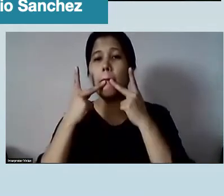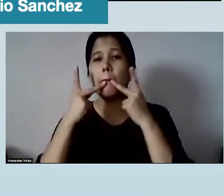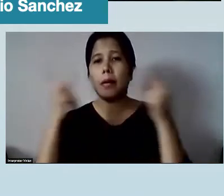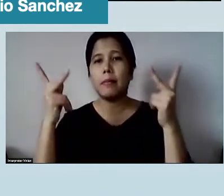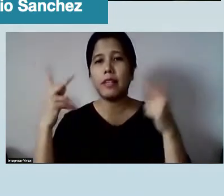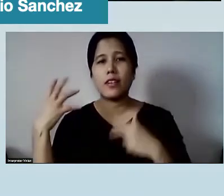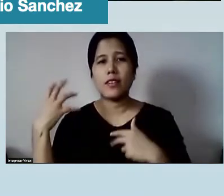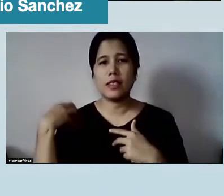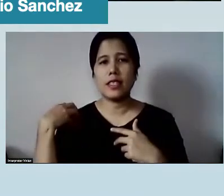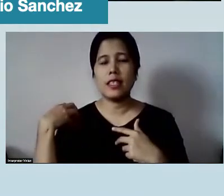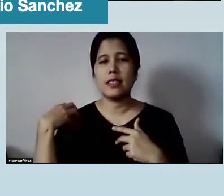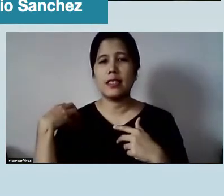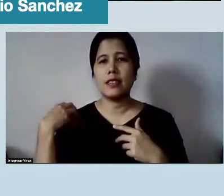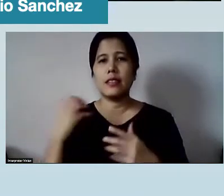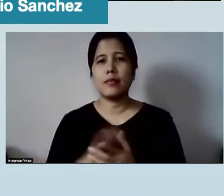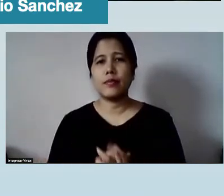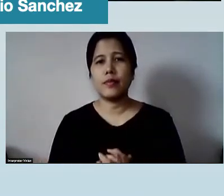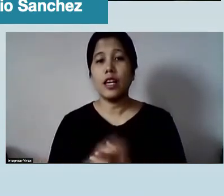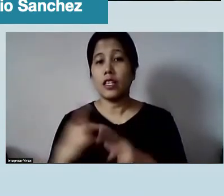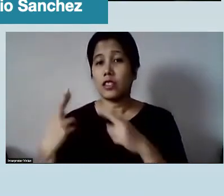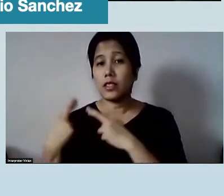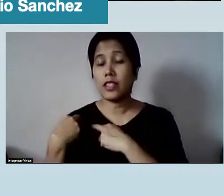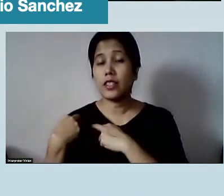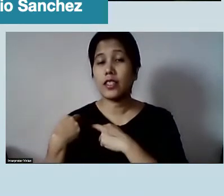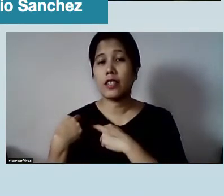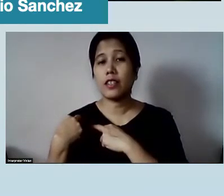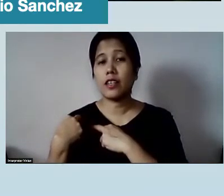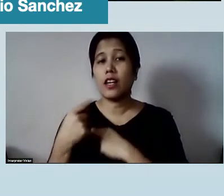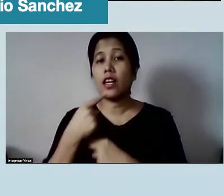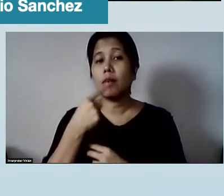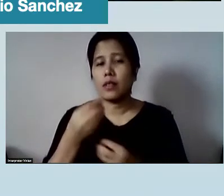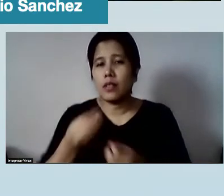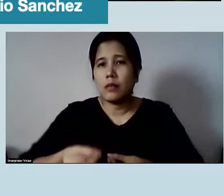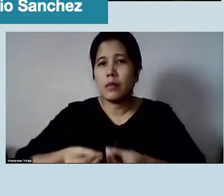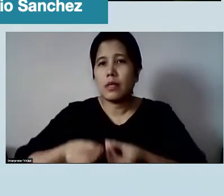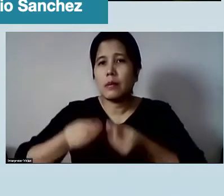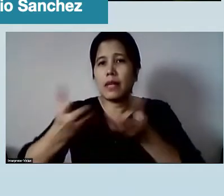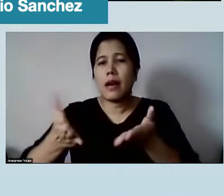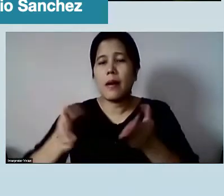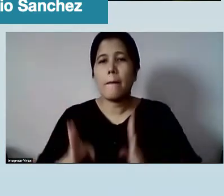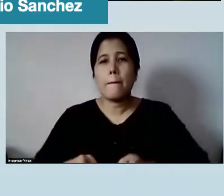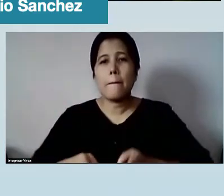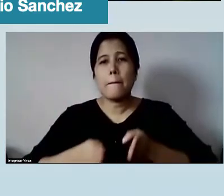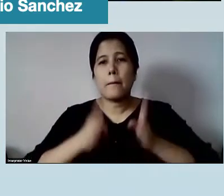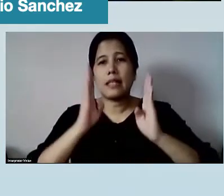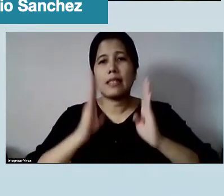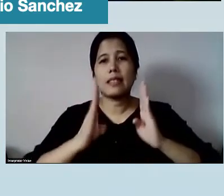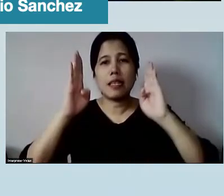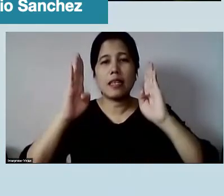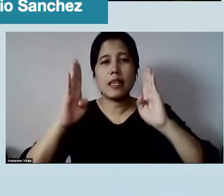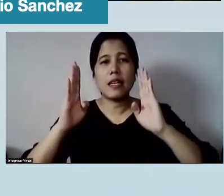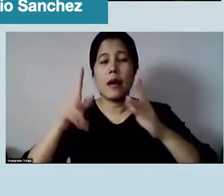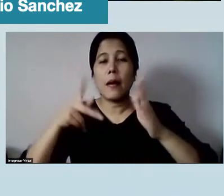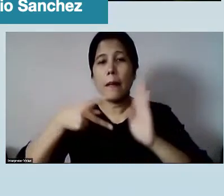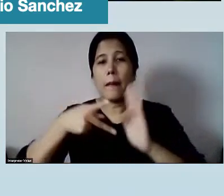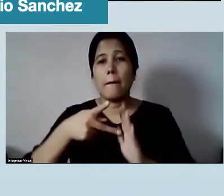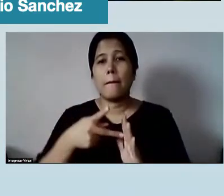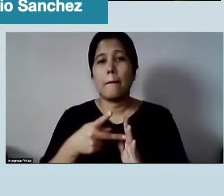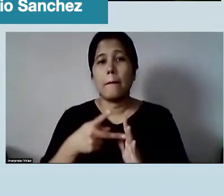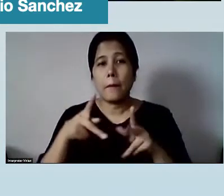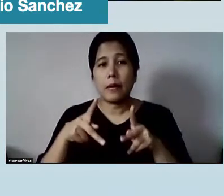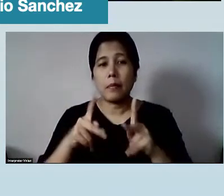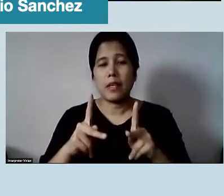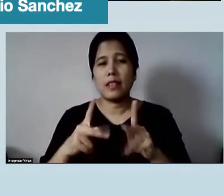in charge with the issuance of the building permit, the registration, certification, or inspection of the